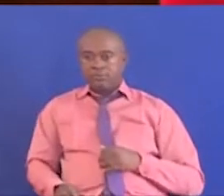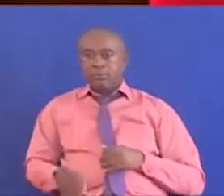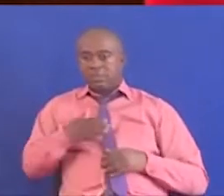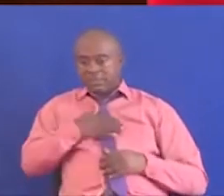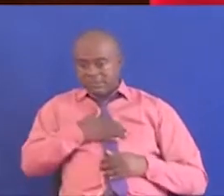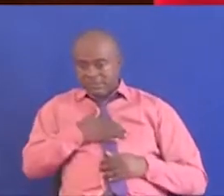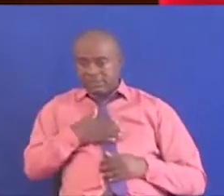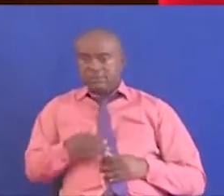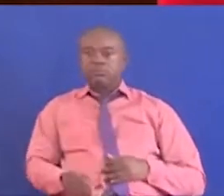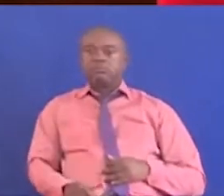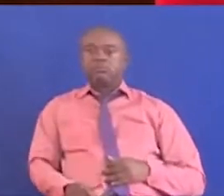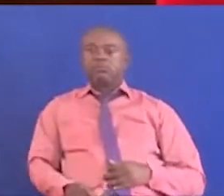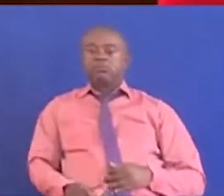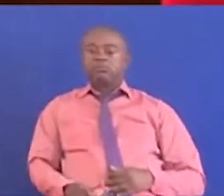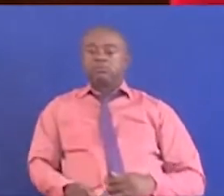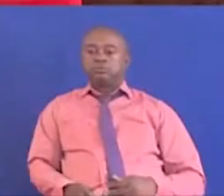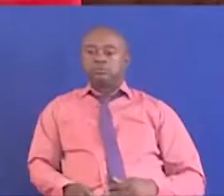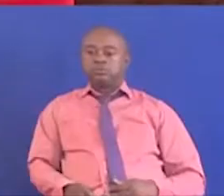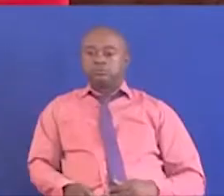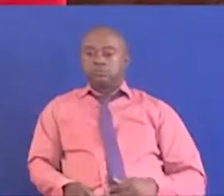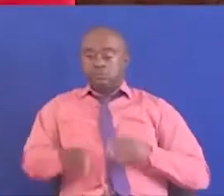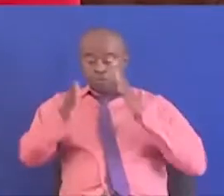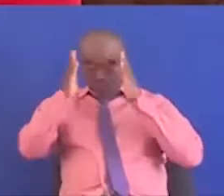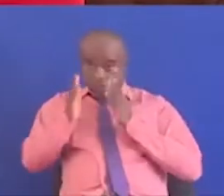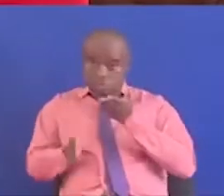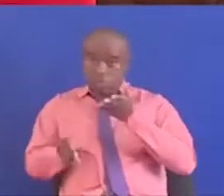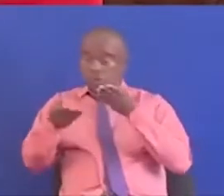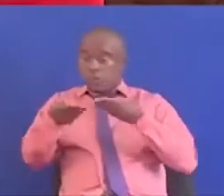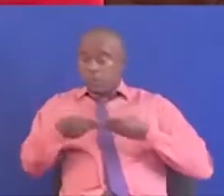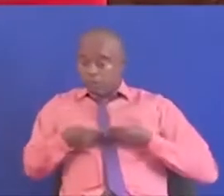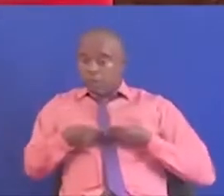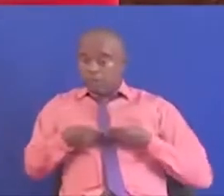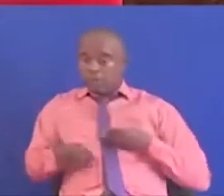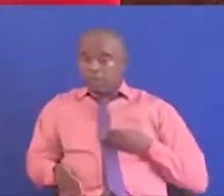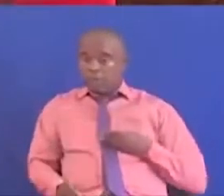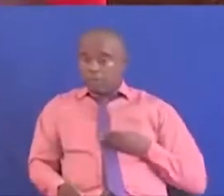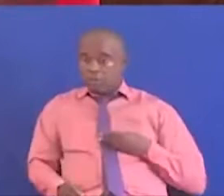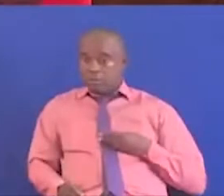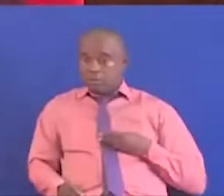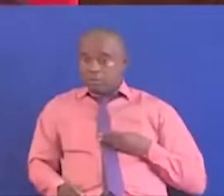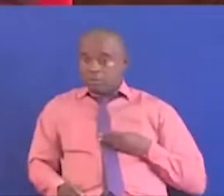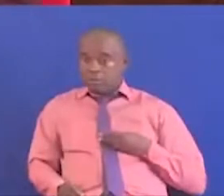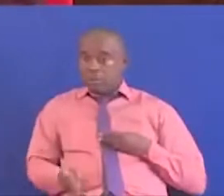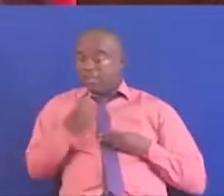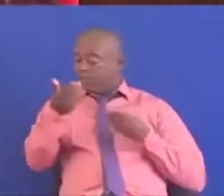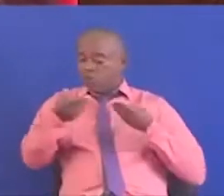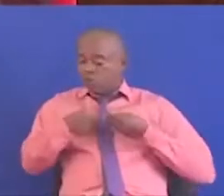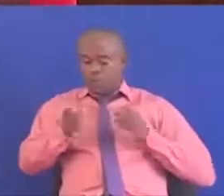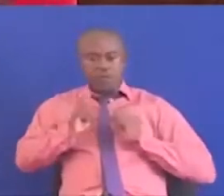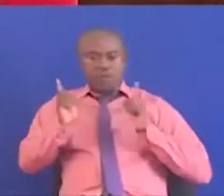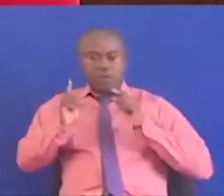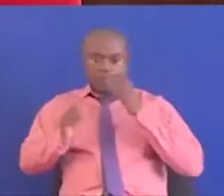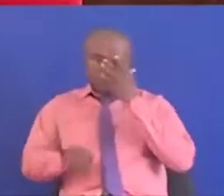sana Mheshimiwa Spika. Mheshimiwa Ole Shangai, unaipokea taarifa hiyo? Hiyo taarifa sipokei.